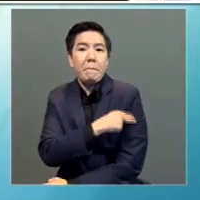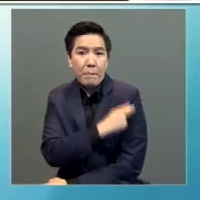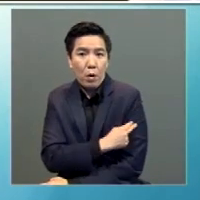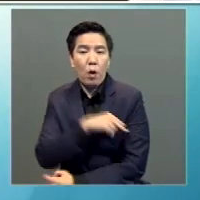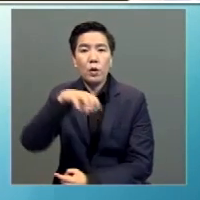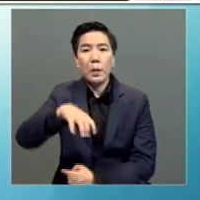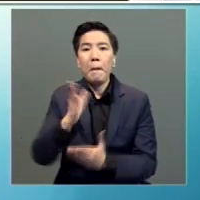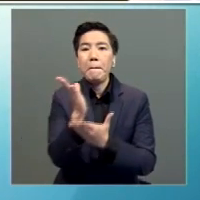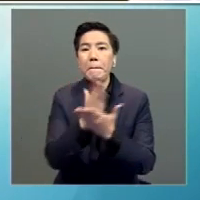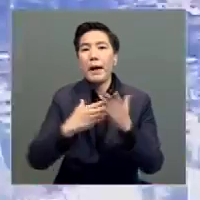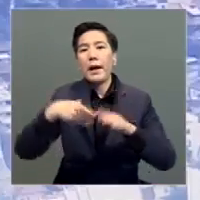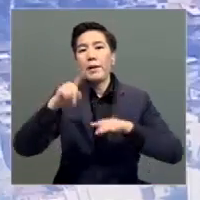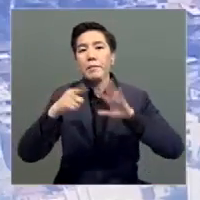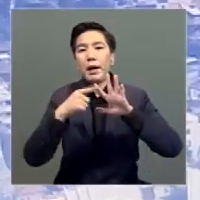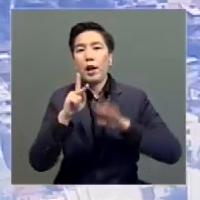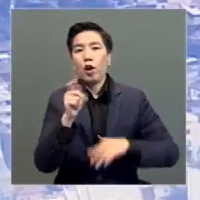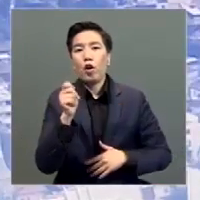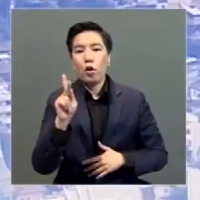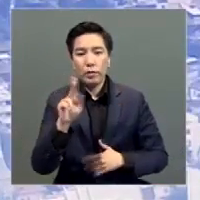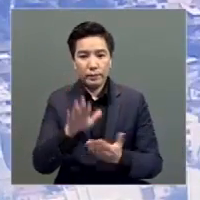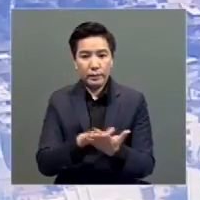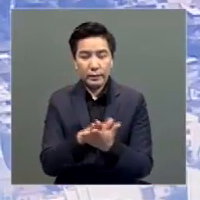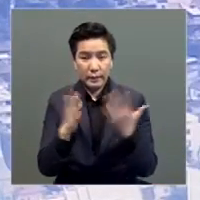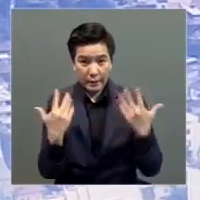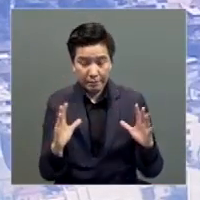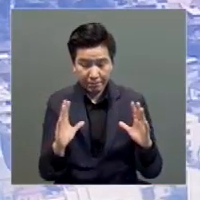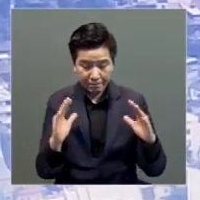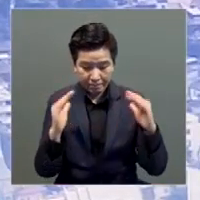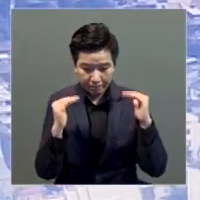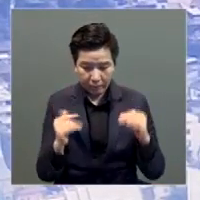ยาบาลบางประกอบประธานโทษนะครับแล้วก็